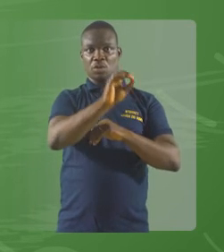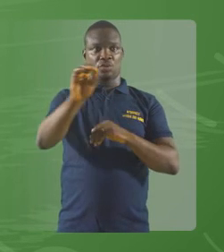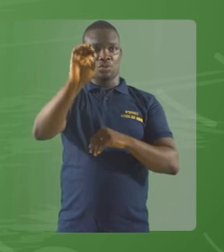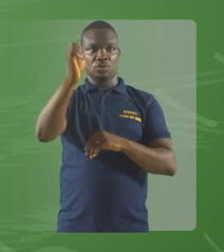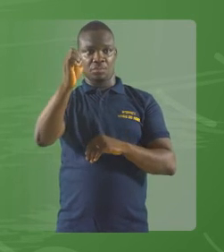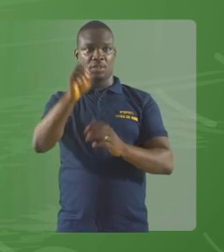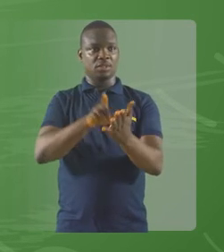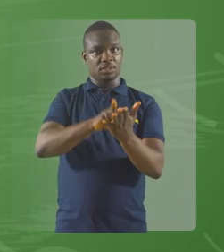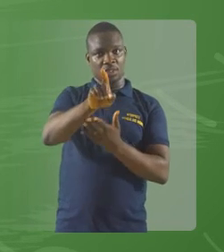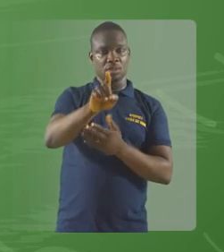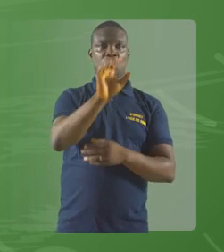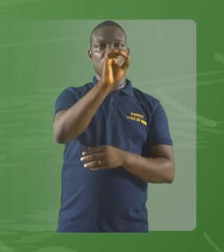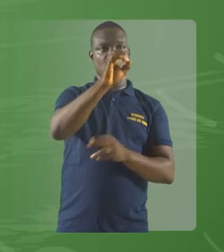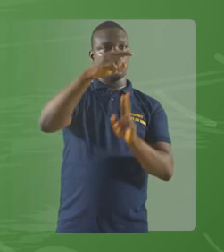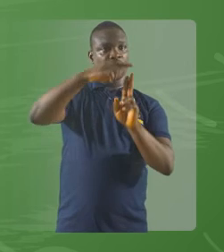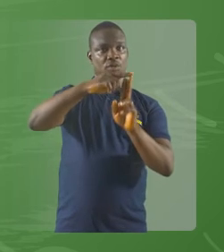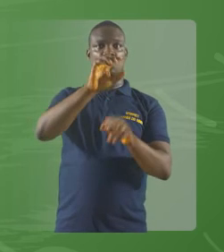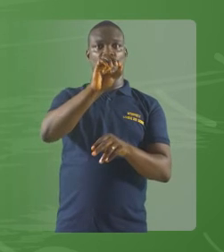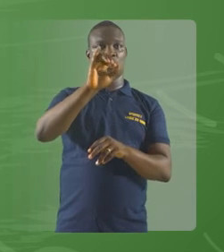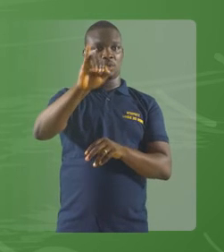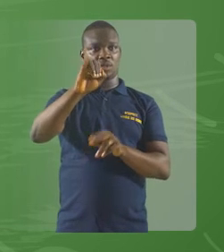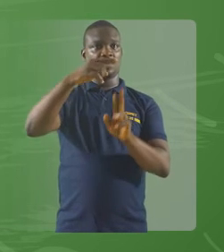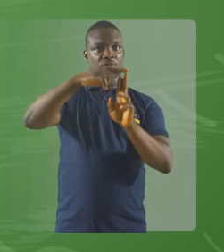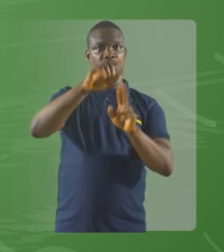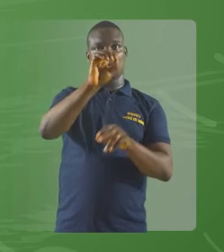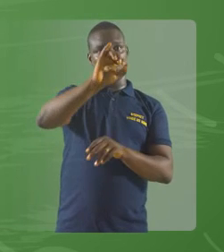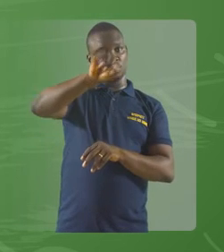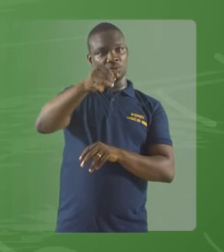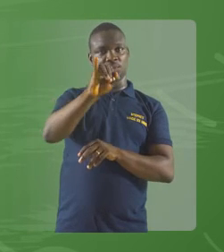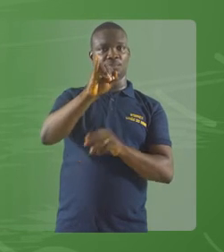direct O, vecteur OI, vecteur OJ.